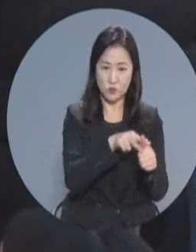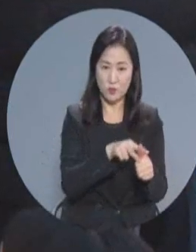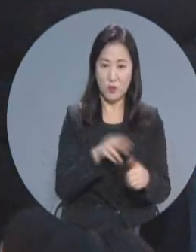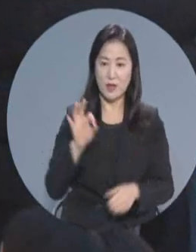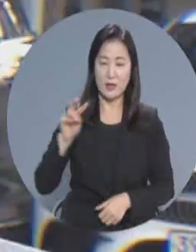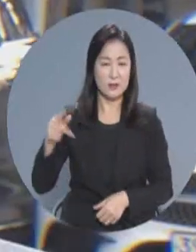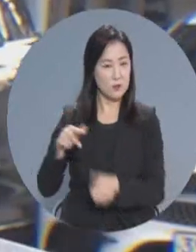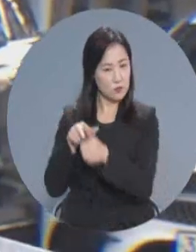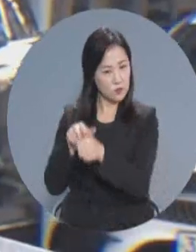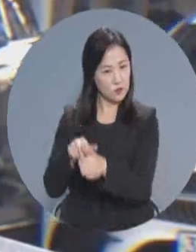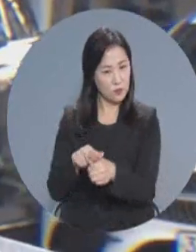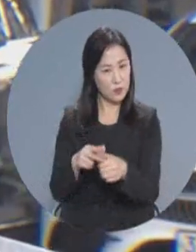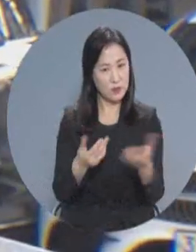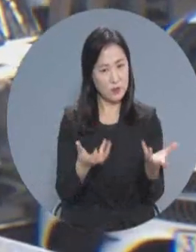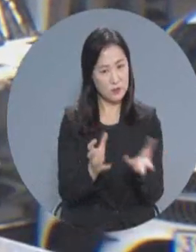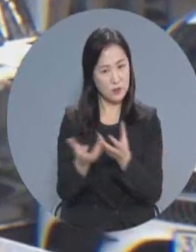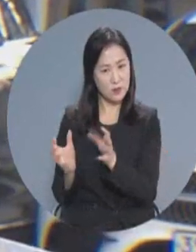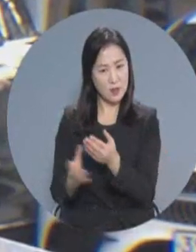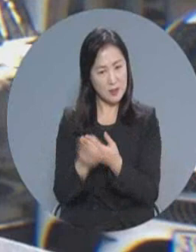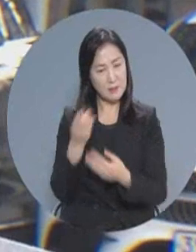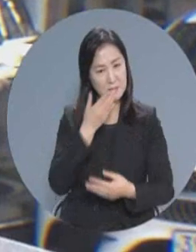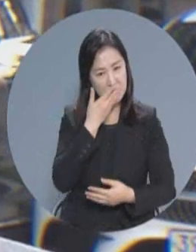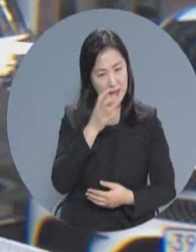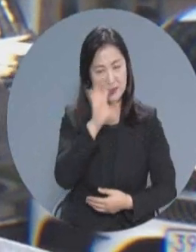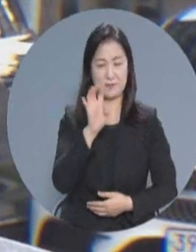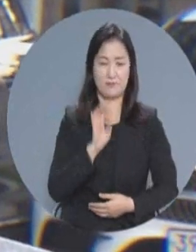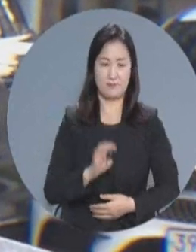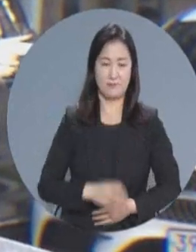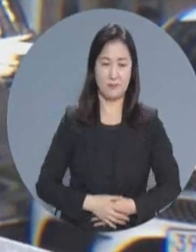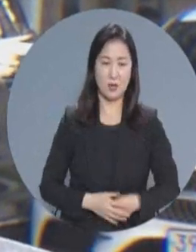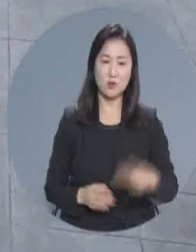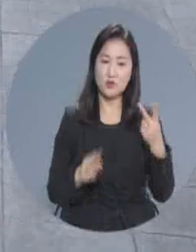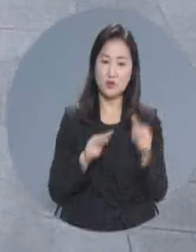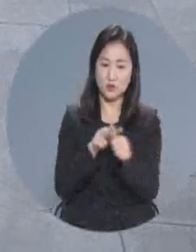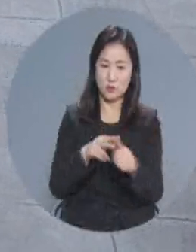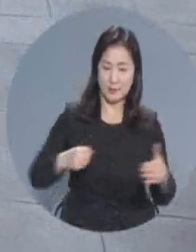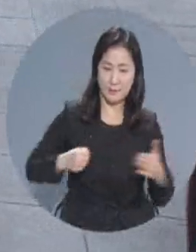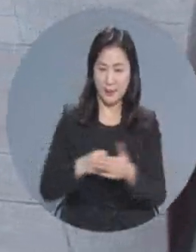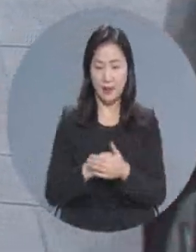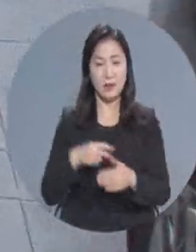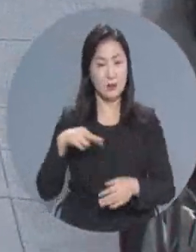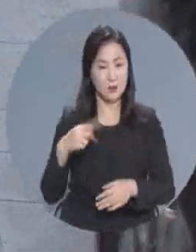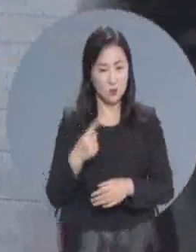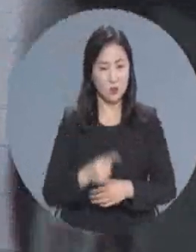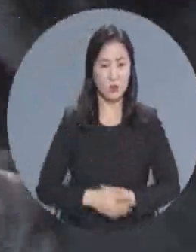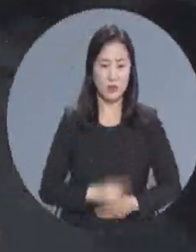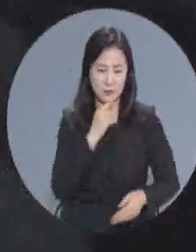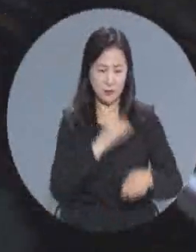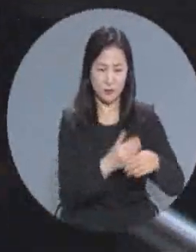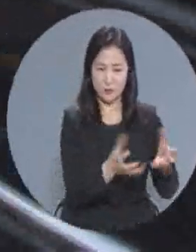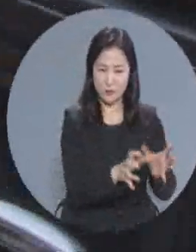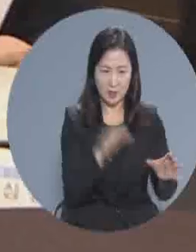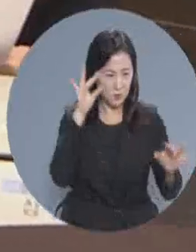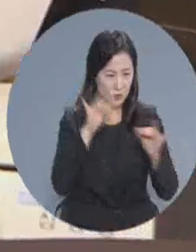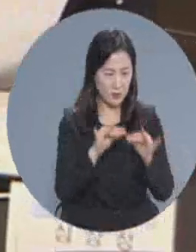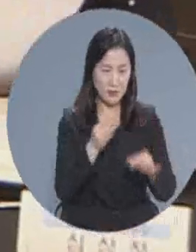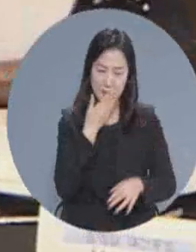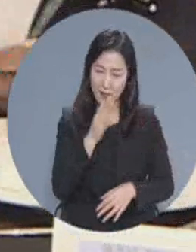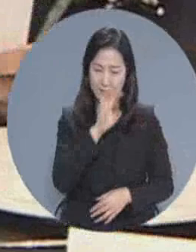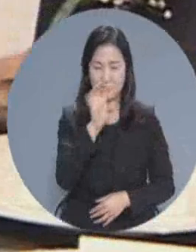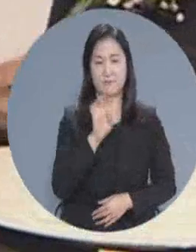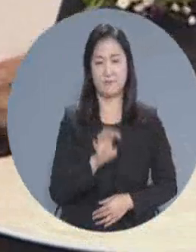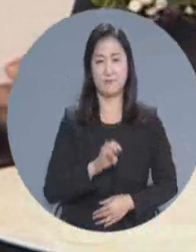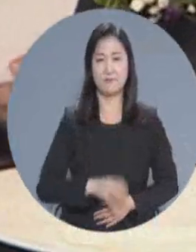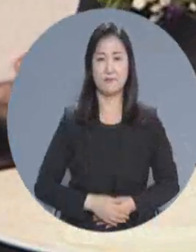보수 성향의 안철수 후보의 화학적 결합이 가능할지 또 두 후보가 결단하더라도 지지층이 동의할지는 미지수입니다. MBC